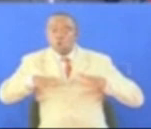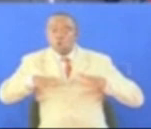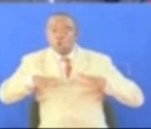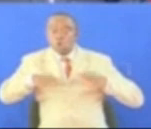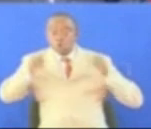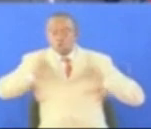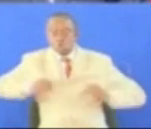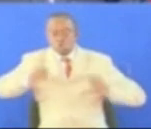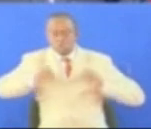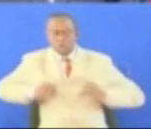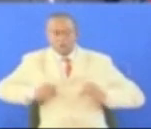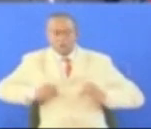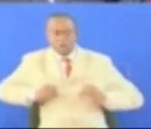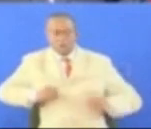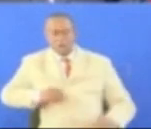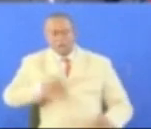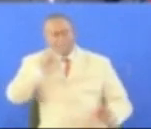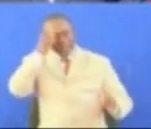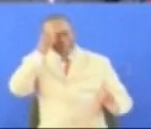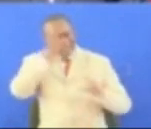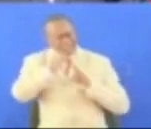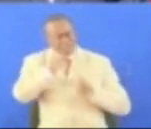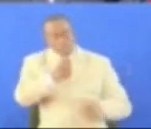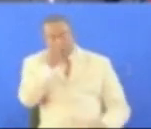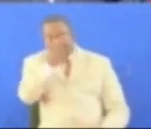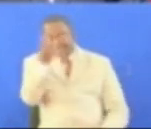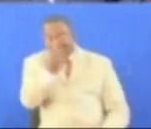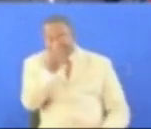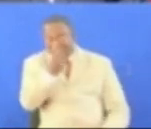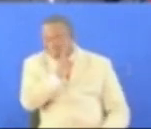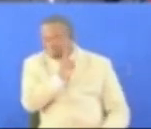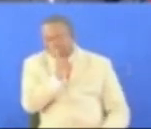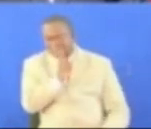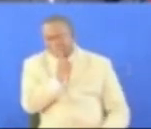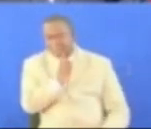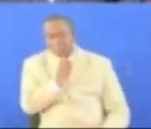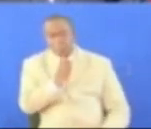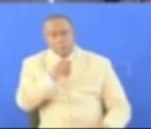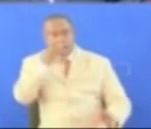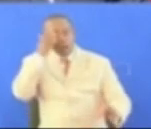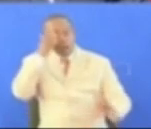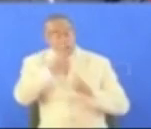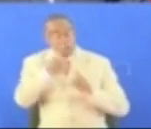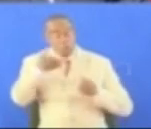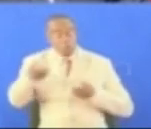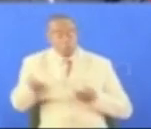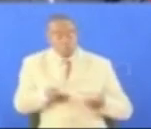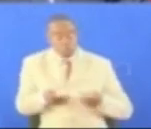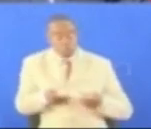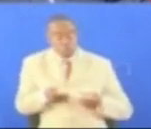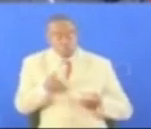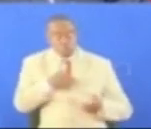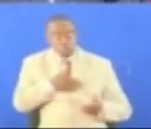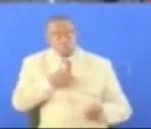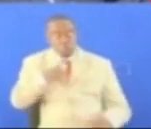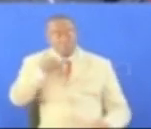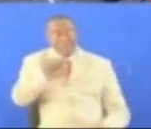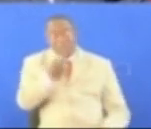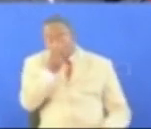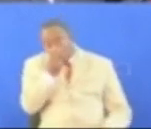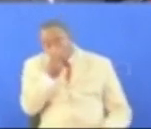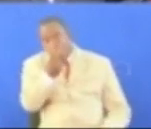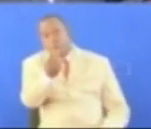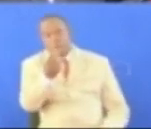nia na madhumuni sio ataiona yeye peke yake na awamu yake, nia na madhumuni wajukuu wetu pia waje waione.